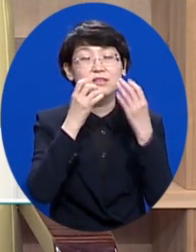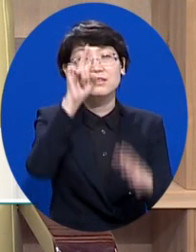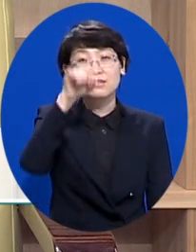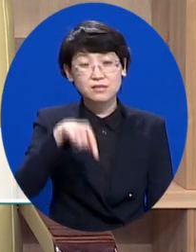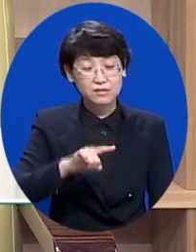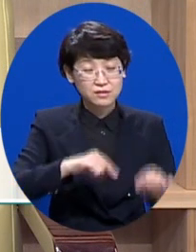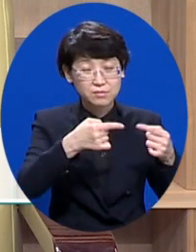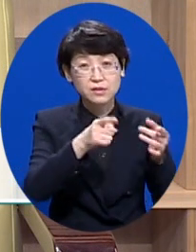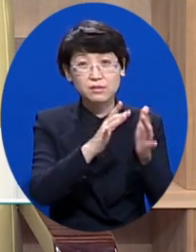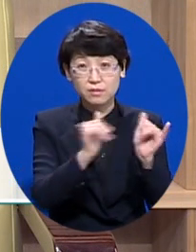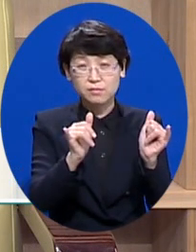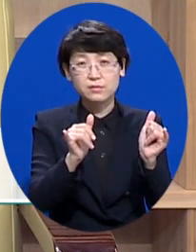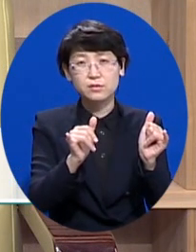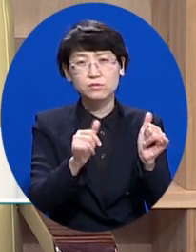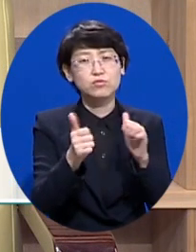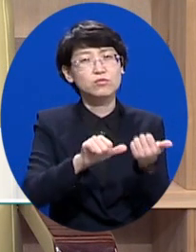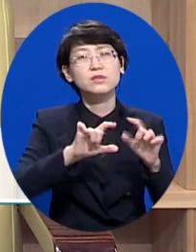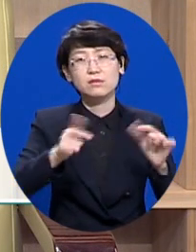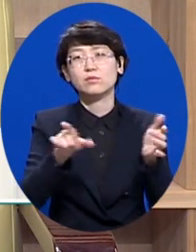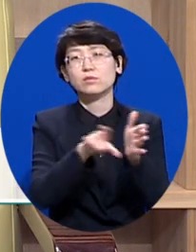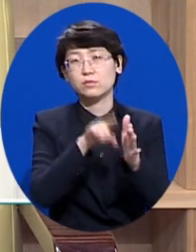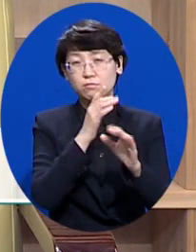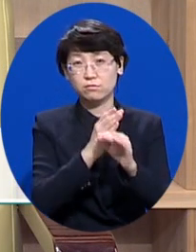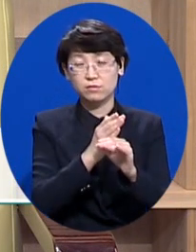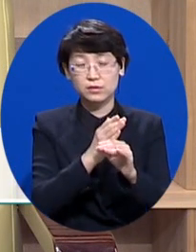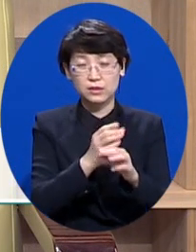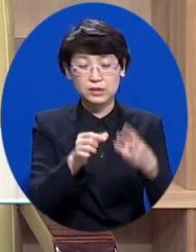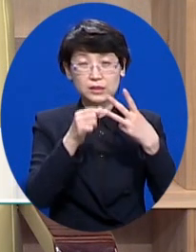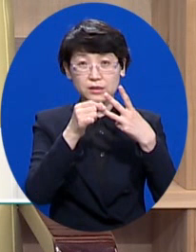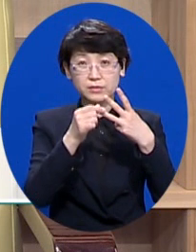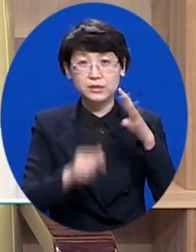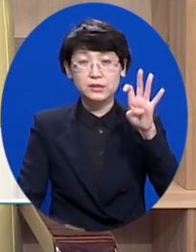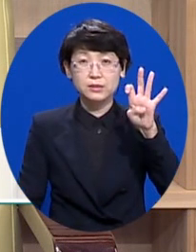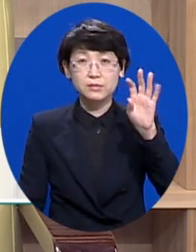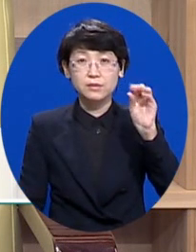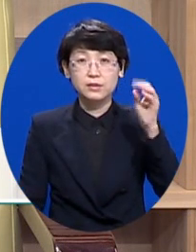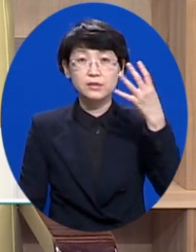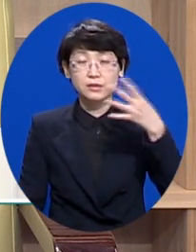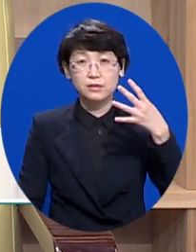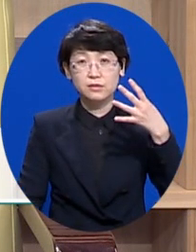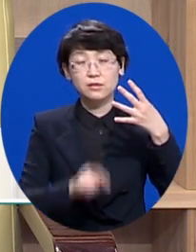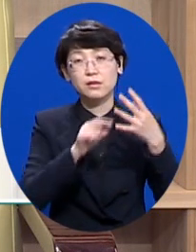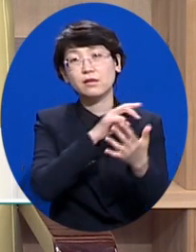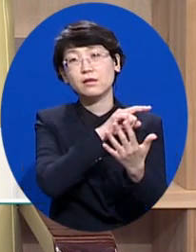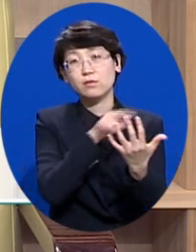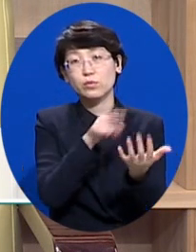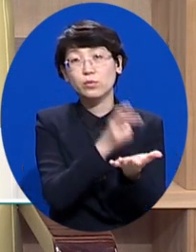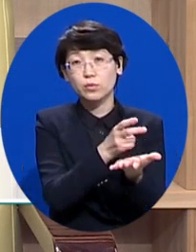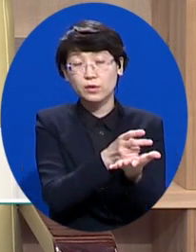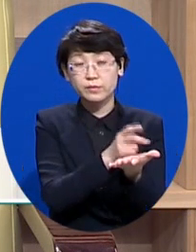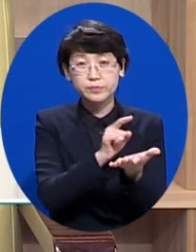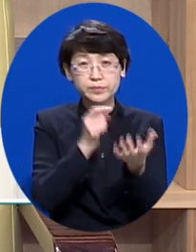믿고 있습니다. 세 번째는 14만 4천 교리입니다. 신천지가 곧 세계를 지배하게 된다는